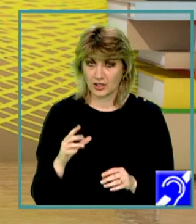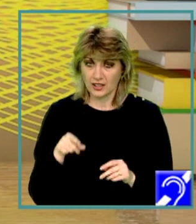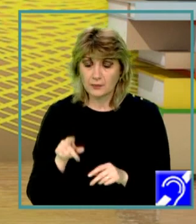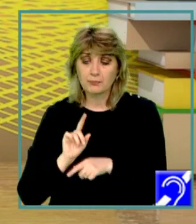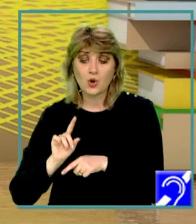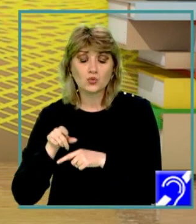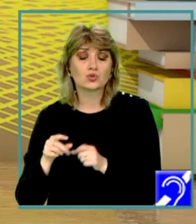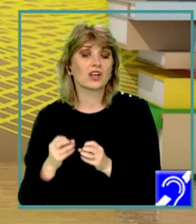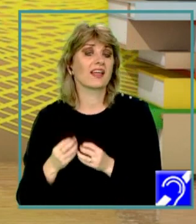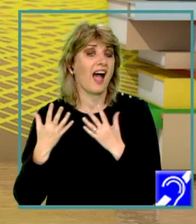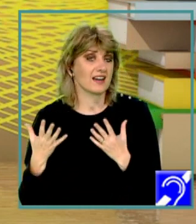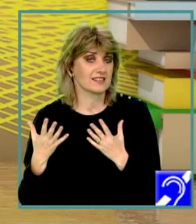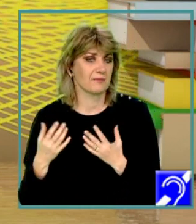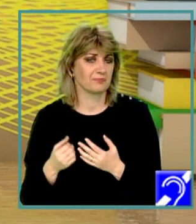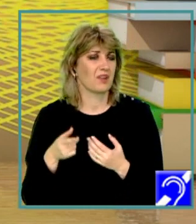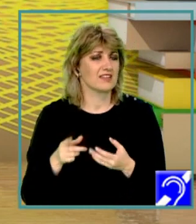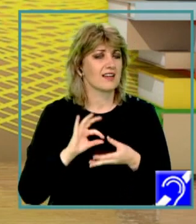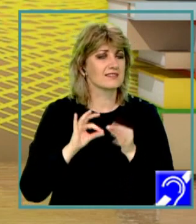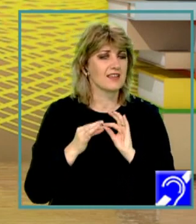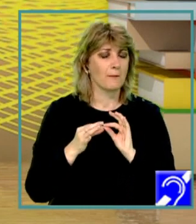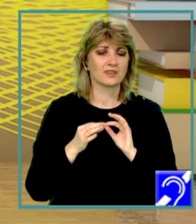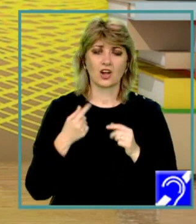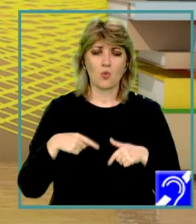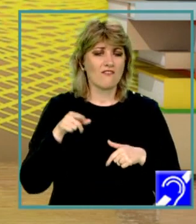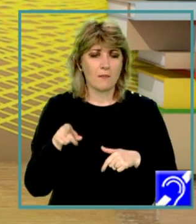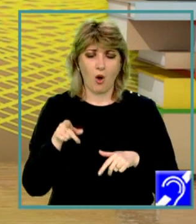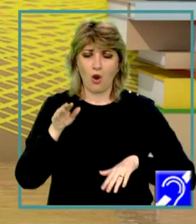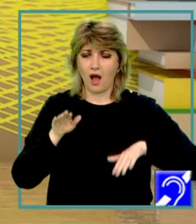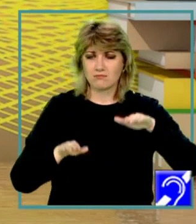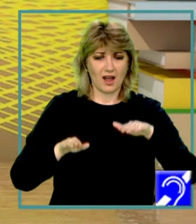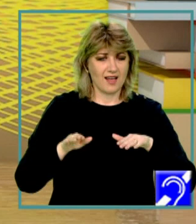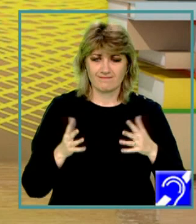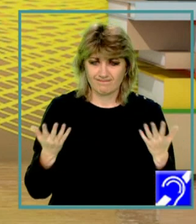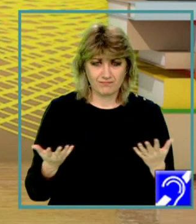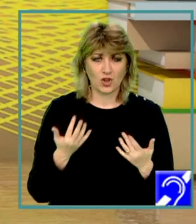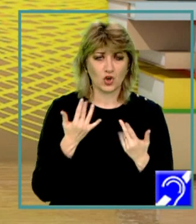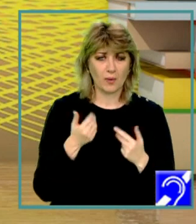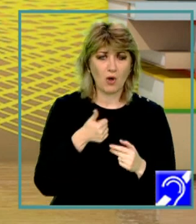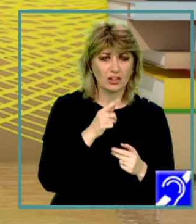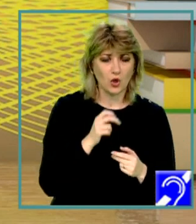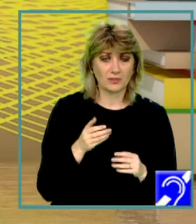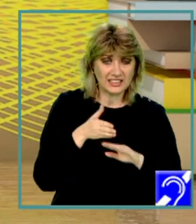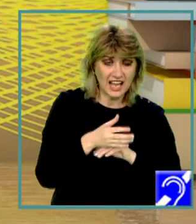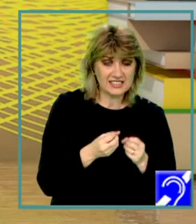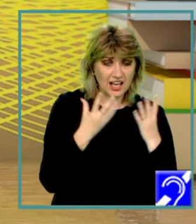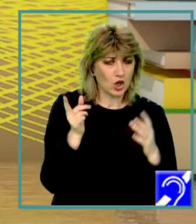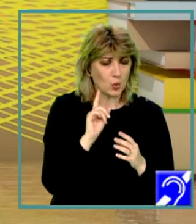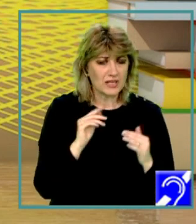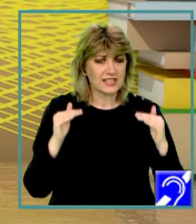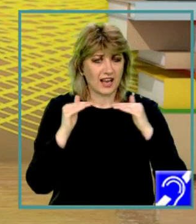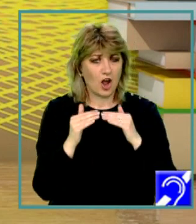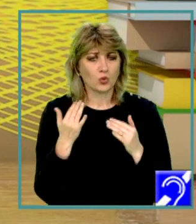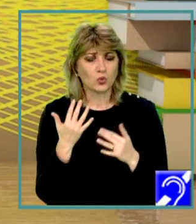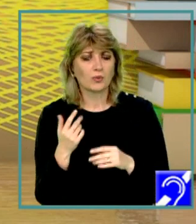reacție asta înseamnă că nu avem acolo balanță da numărul atomilor intrase reacție nu este egal cu numărul